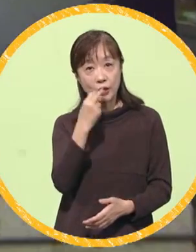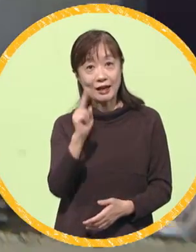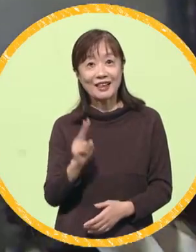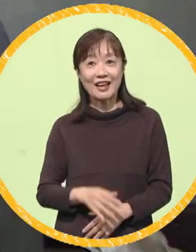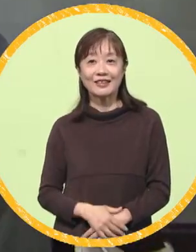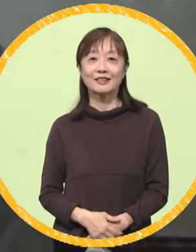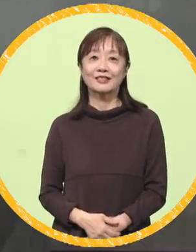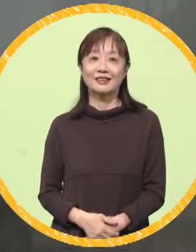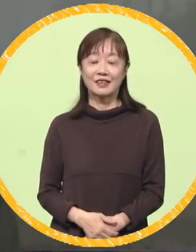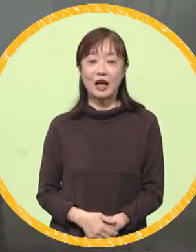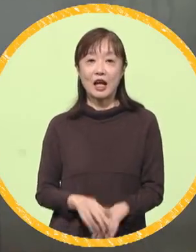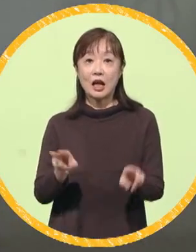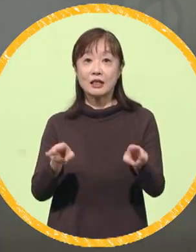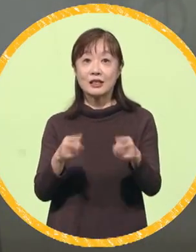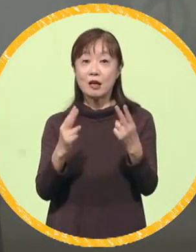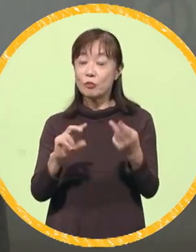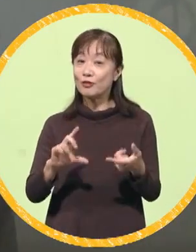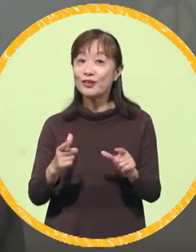っとその辺は